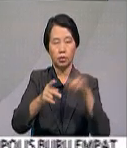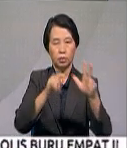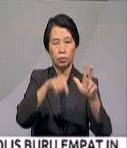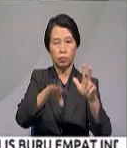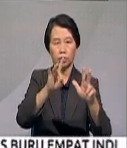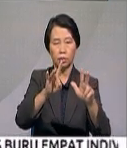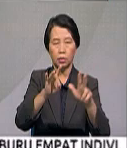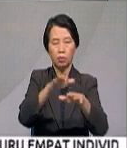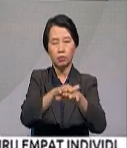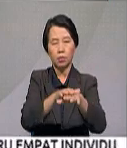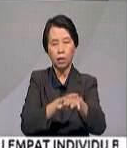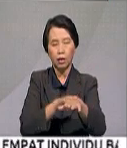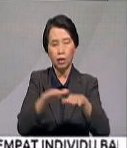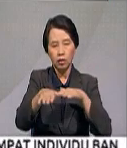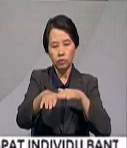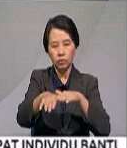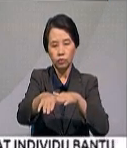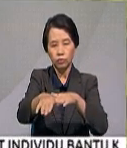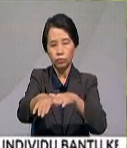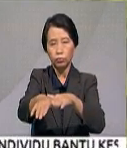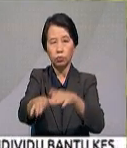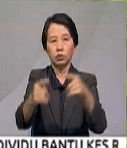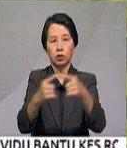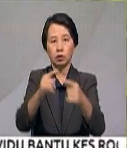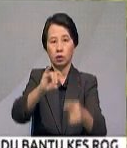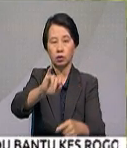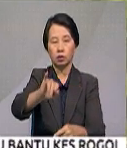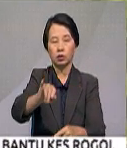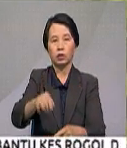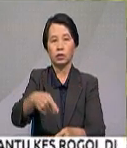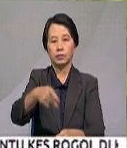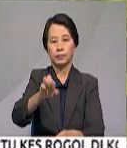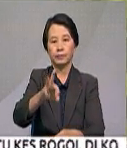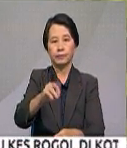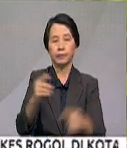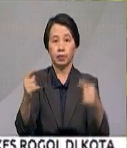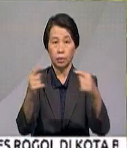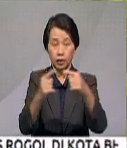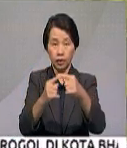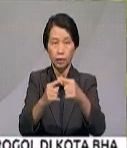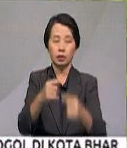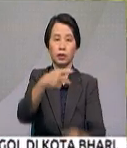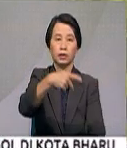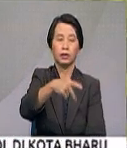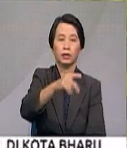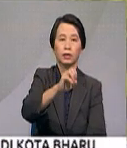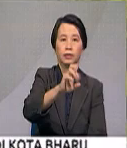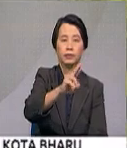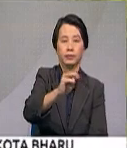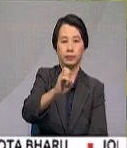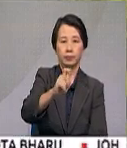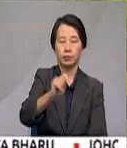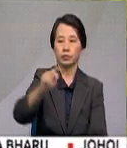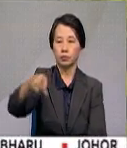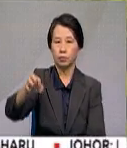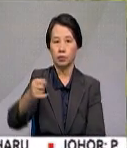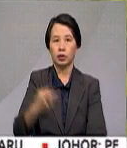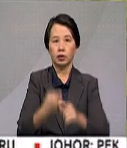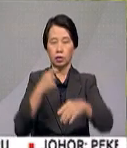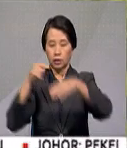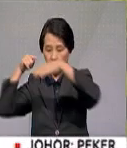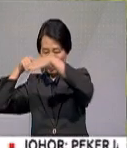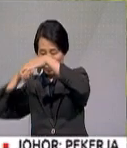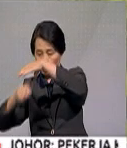trafik perlahan dari Juru menuju ke Perai dan terus ke Permatang Pauh. Trafik di bahagian utara juga perlahan dari Terowong